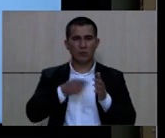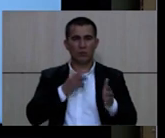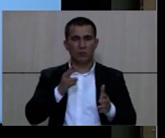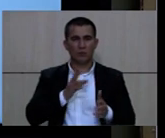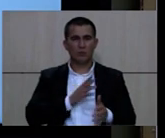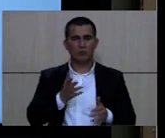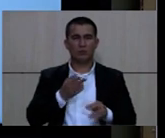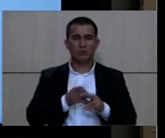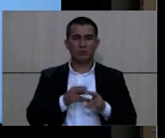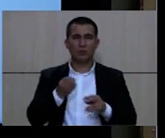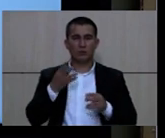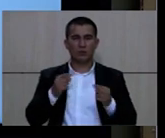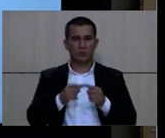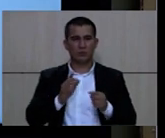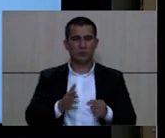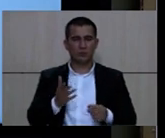u qanchaga teng?